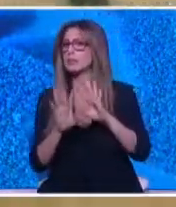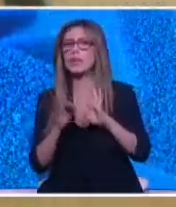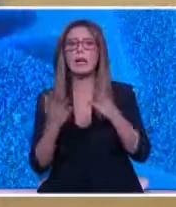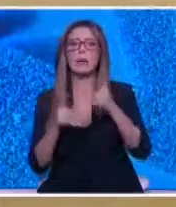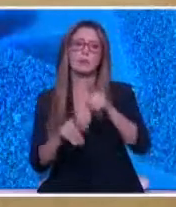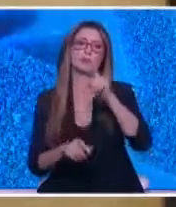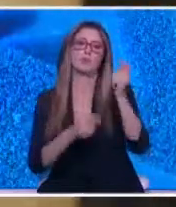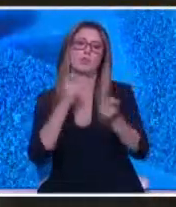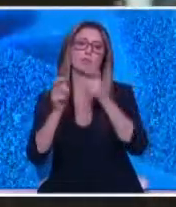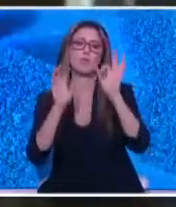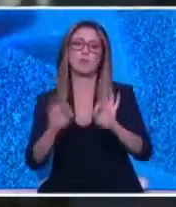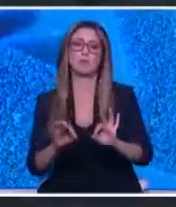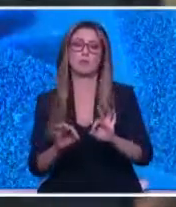başlattı.